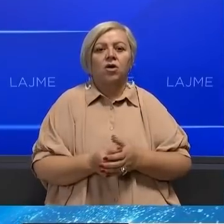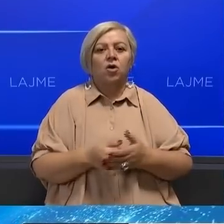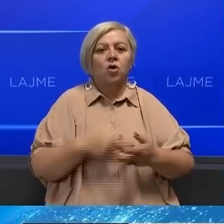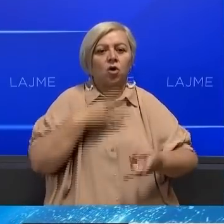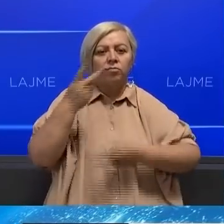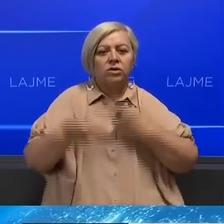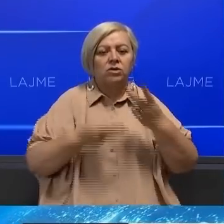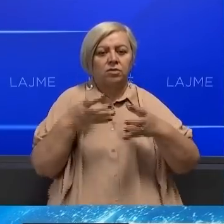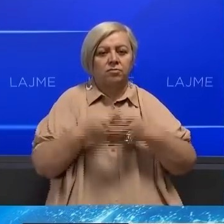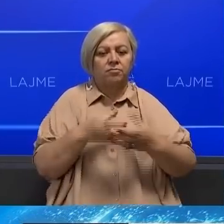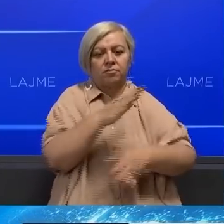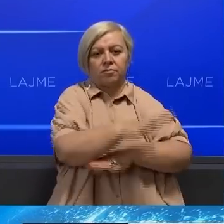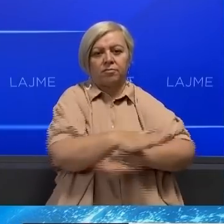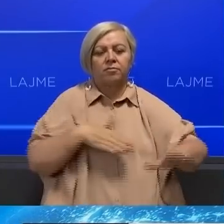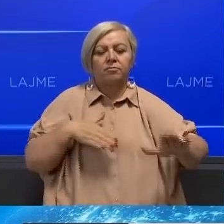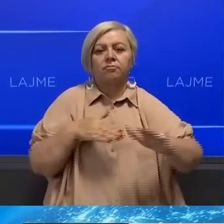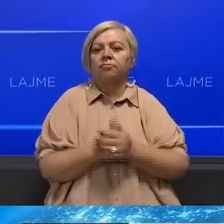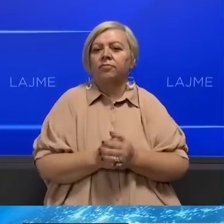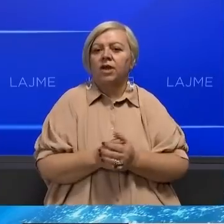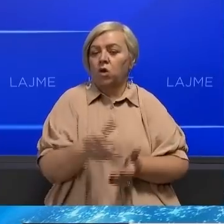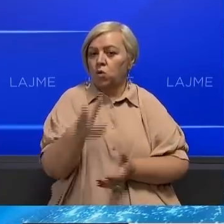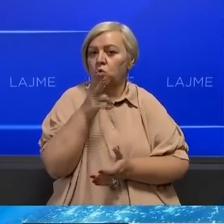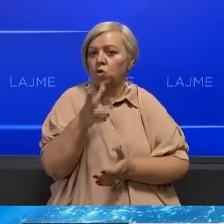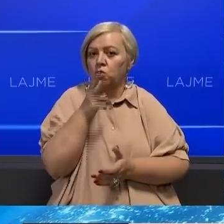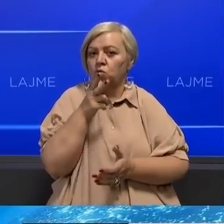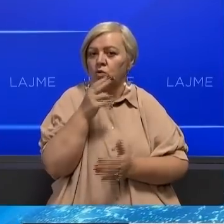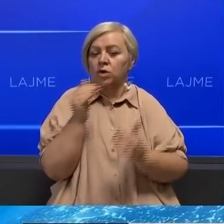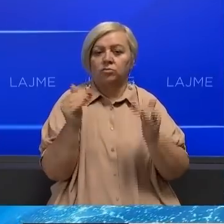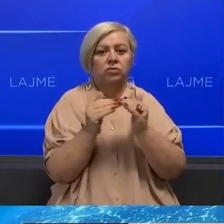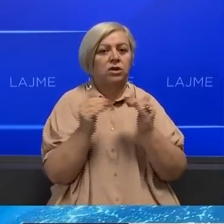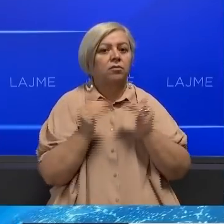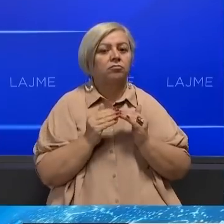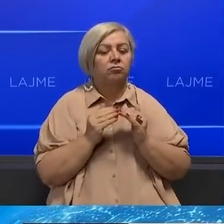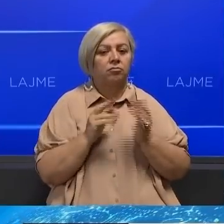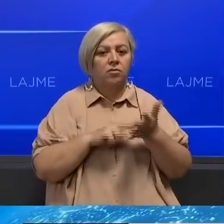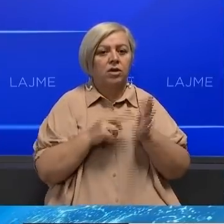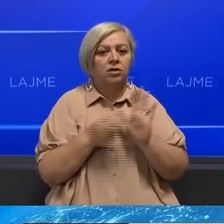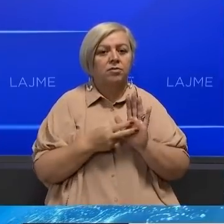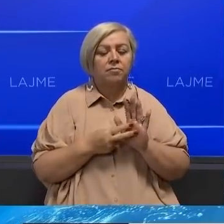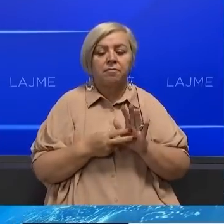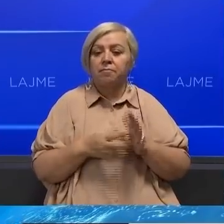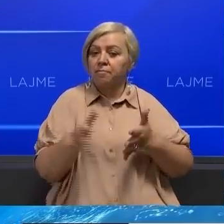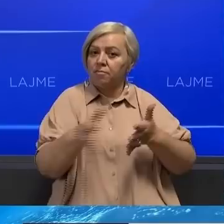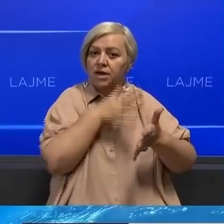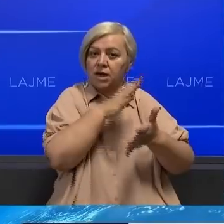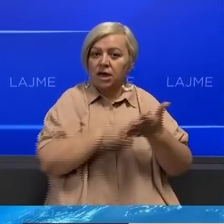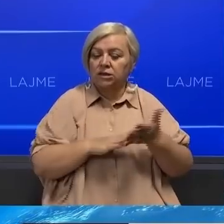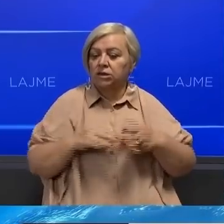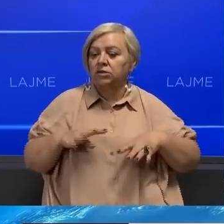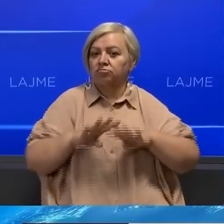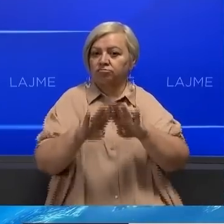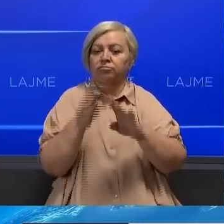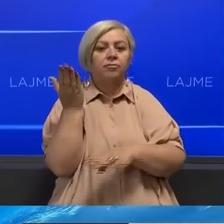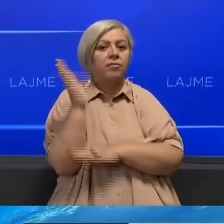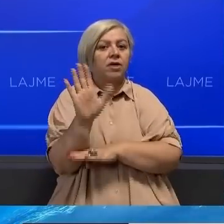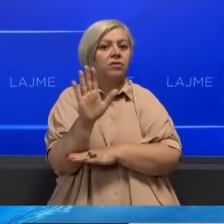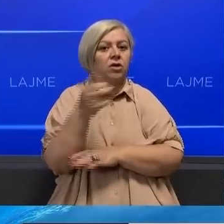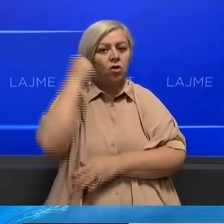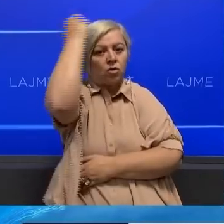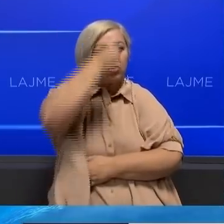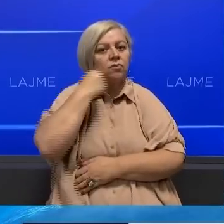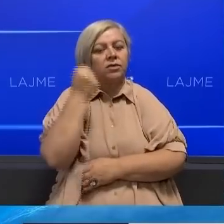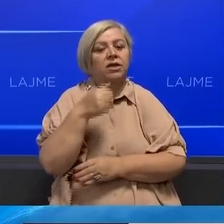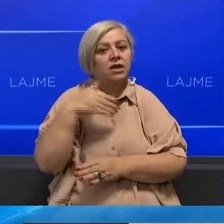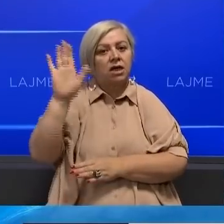Parlamentar për Punë të Jashtme dhe Diaspor, teksa u kërkua unitet politik dhe plan strategjik kombëtar në përfaqësimin e Kosovës jashtë